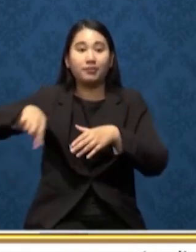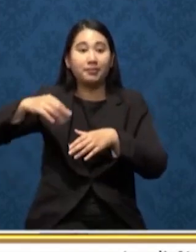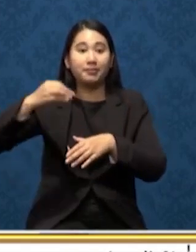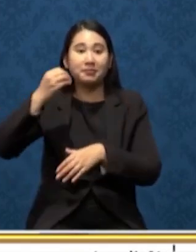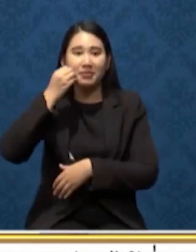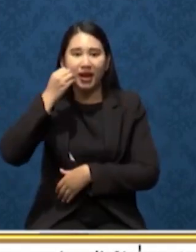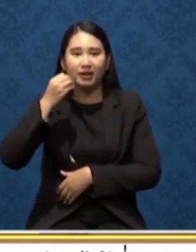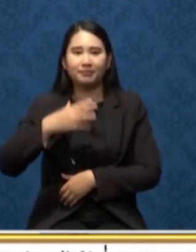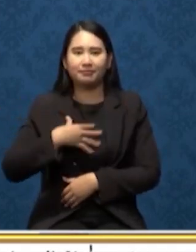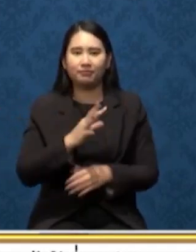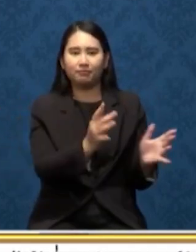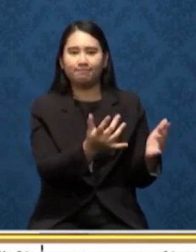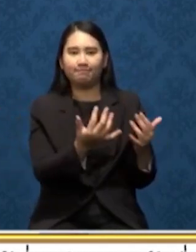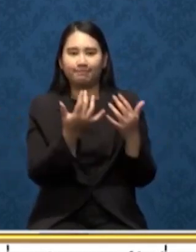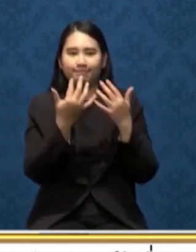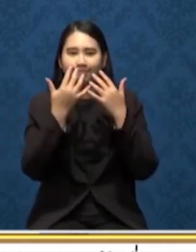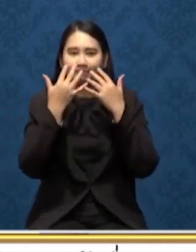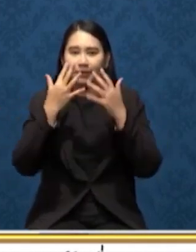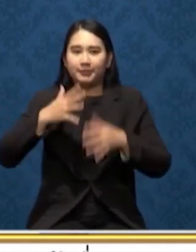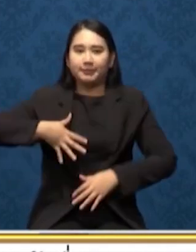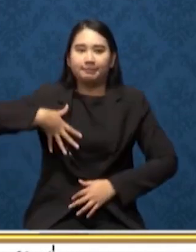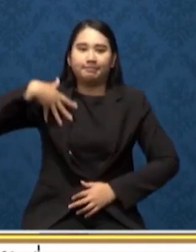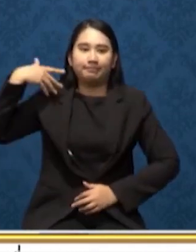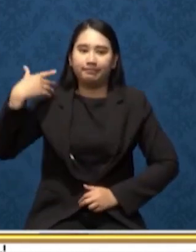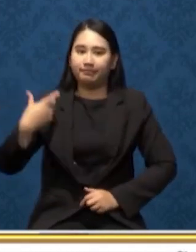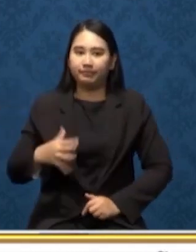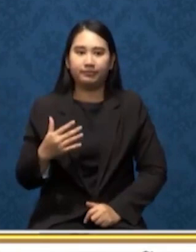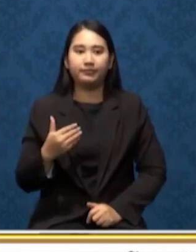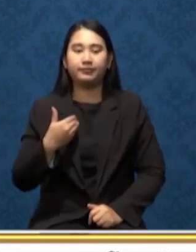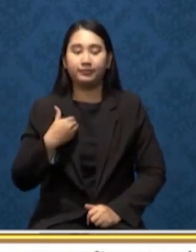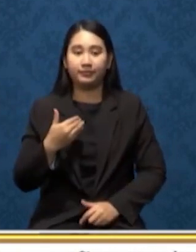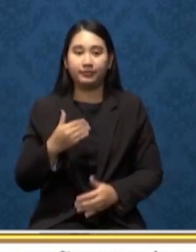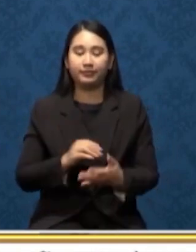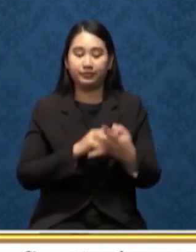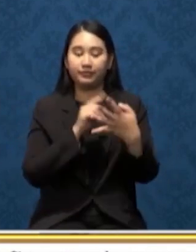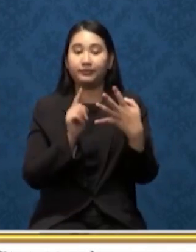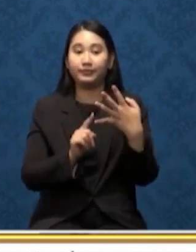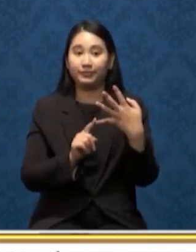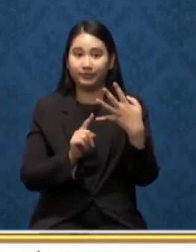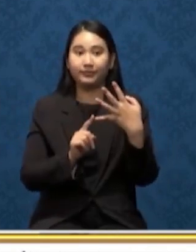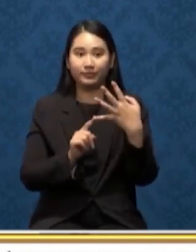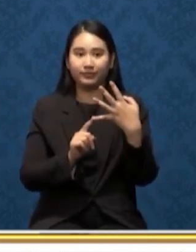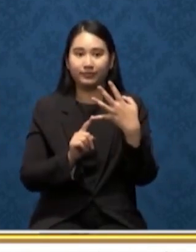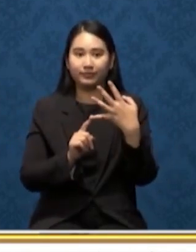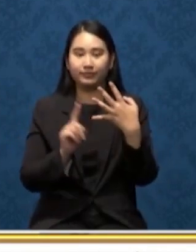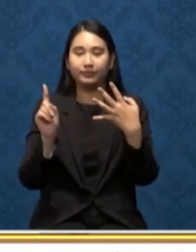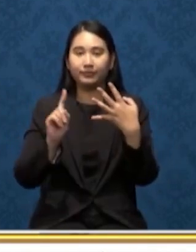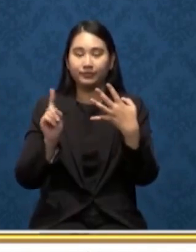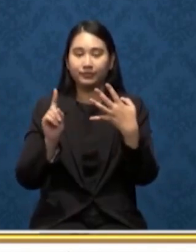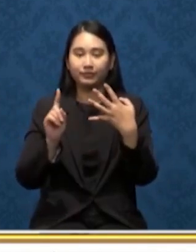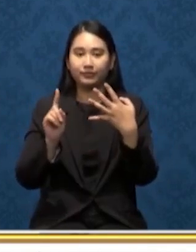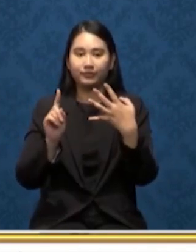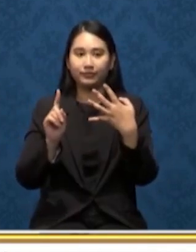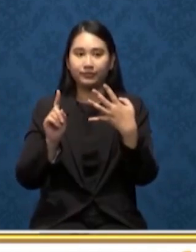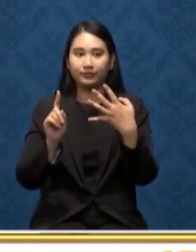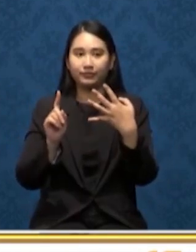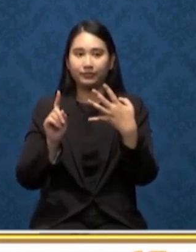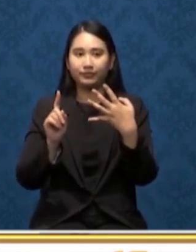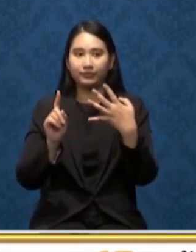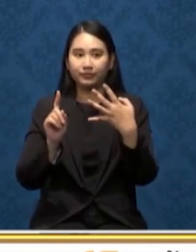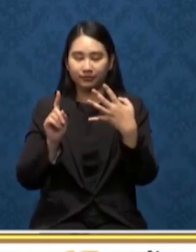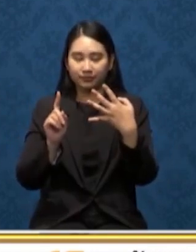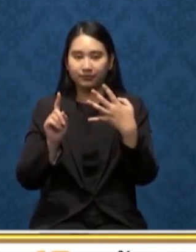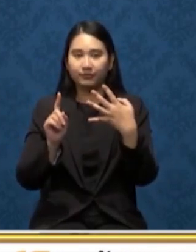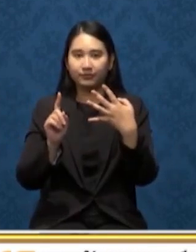รับควันนะครับไม่สามารถเ่ออาศัยได้นะครับแล้วก็อีกเรื่องนึงครับเรื่องสุดท้ายครับท่านประธานครับในการซ่อมแซมที่